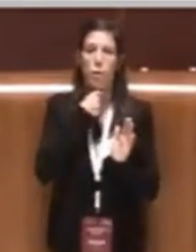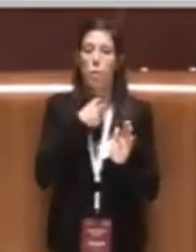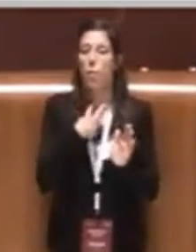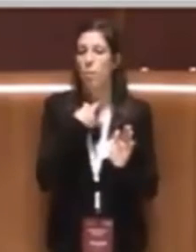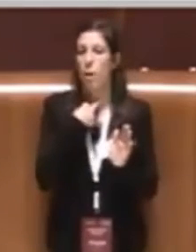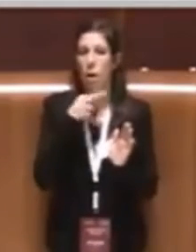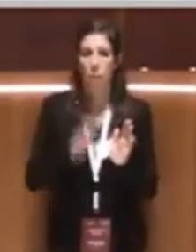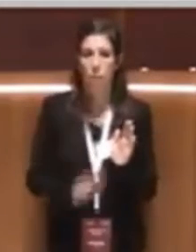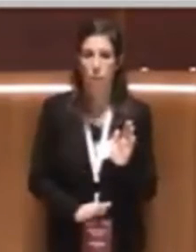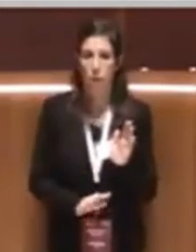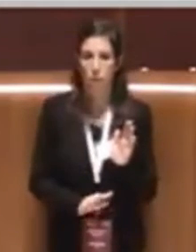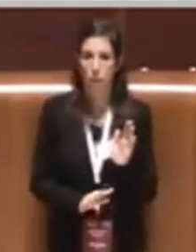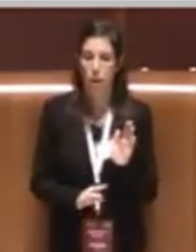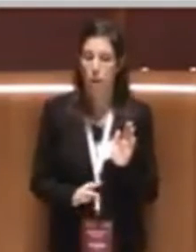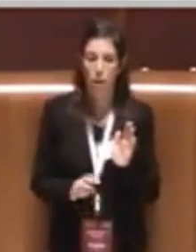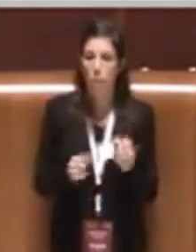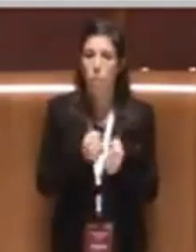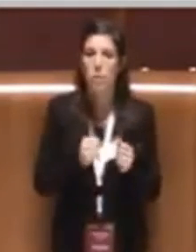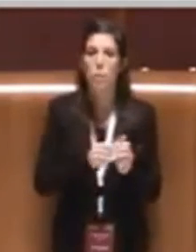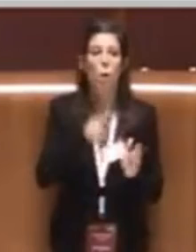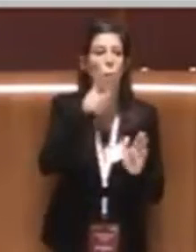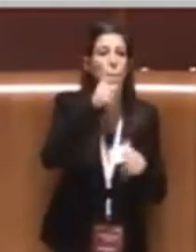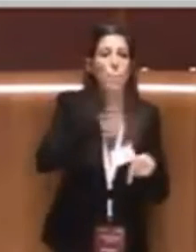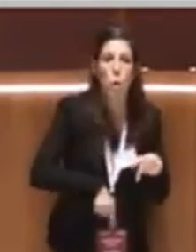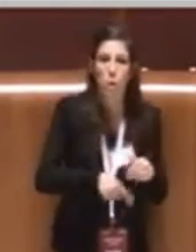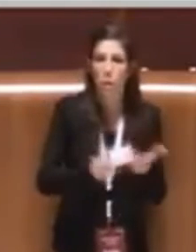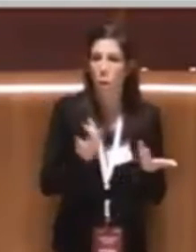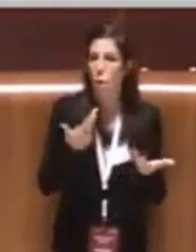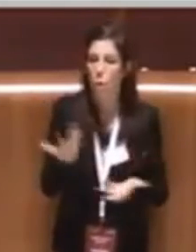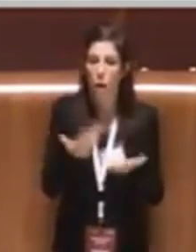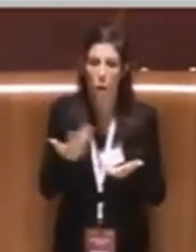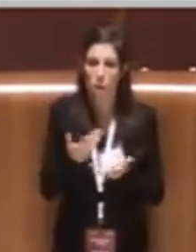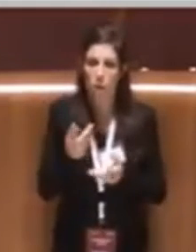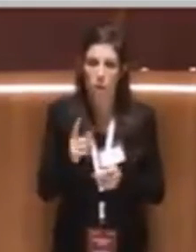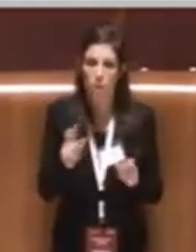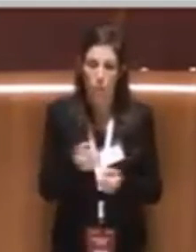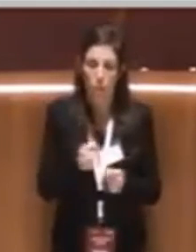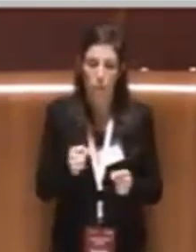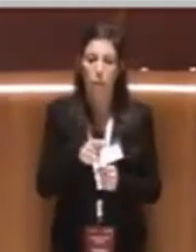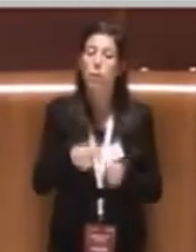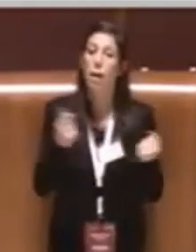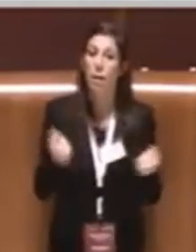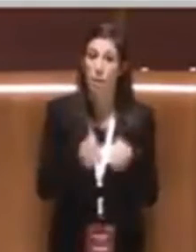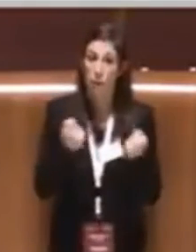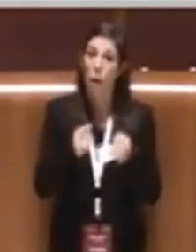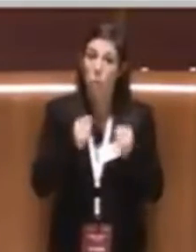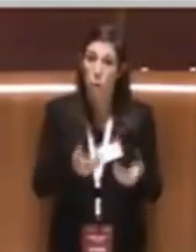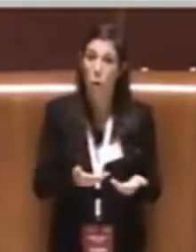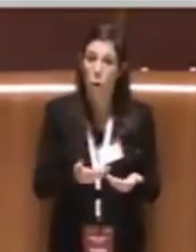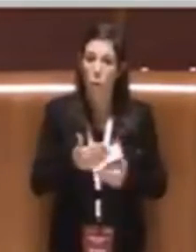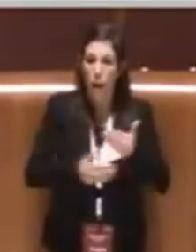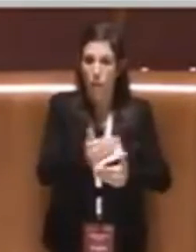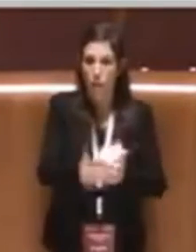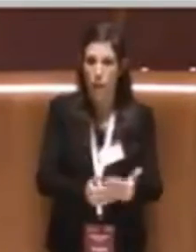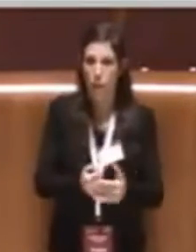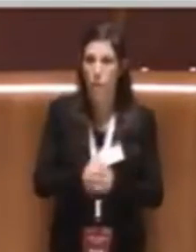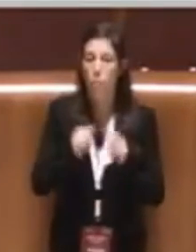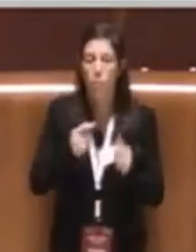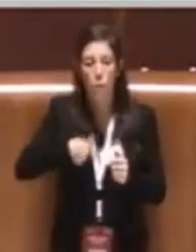di agire, di sanzionare queste situazioni, ma certamente con questo tipo di attività possiamo attivare